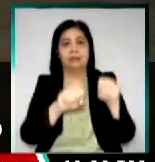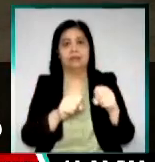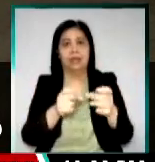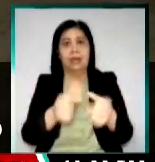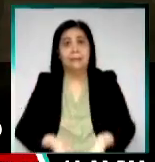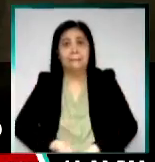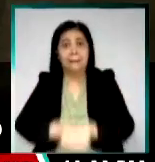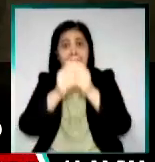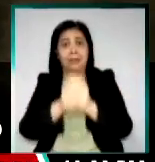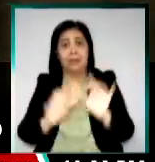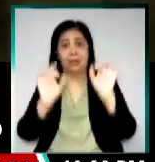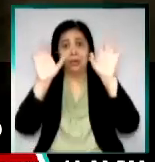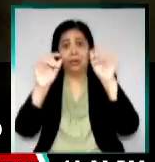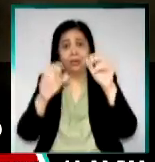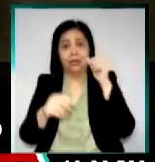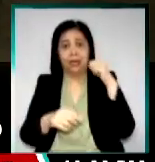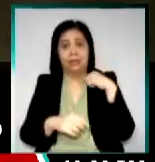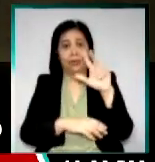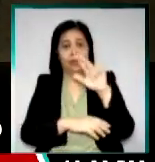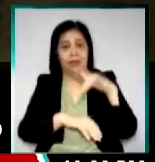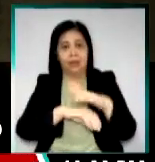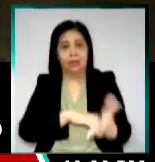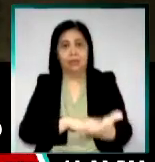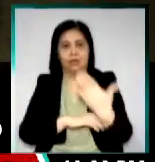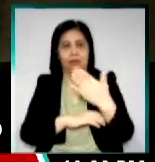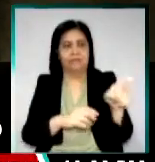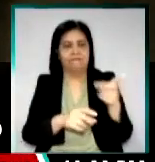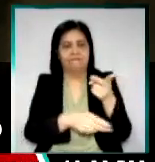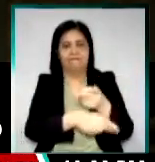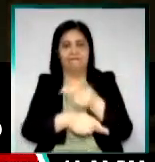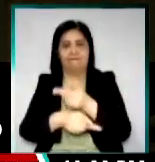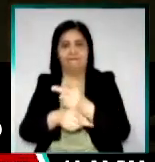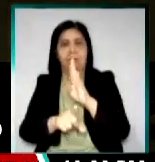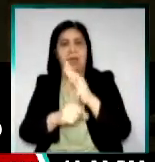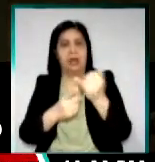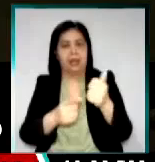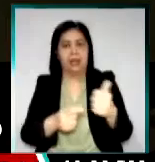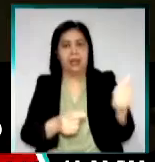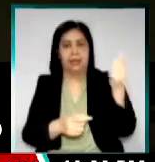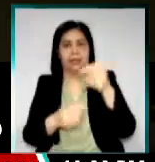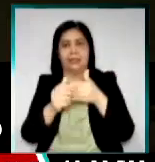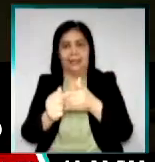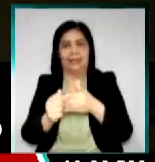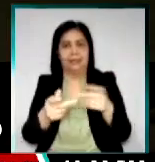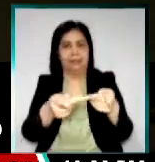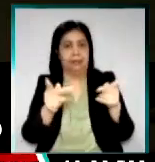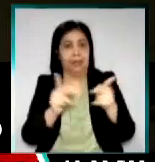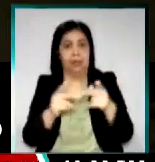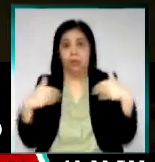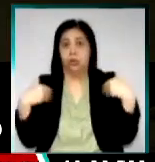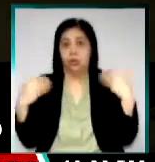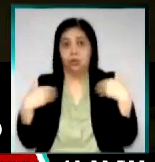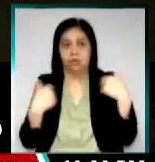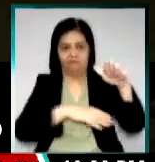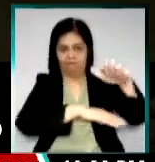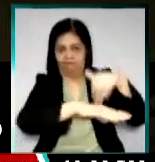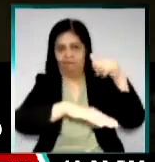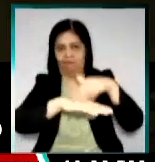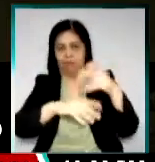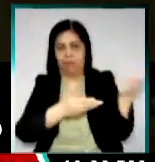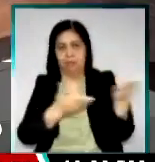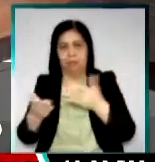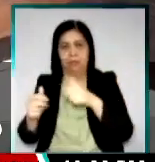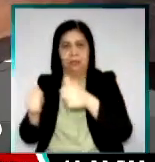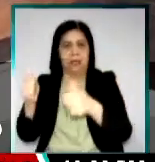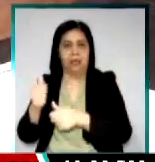araw kahapon. Bantay sarado na ng mga barangay tanod at purok leaders ang lugar. Ang mga kabataan ipinatawag na sa barangay at sumailalim sa